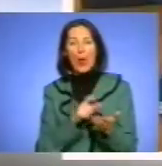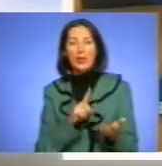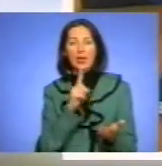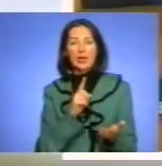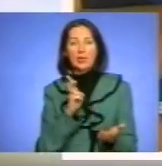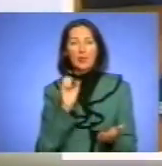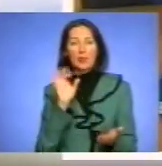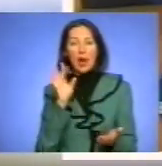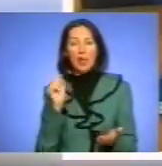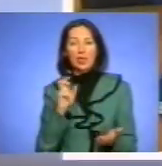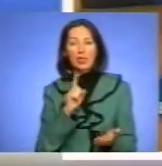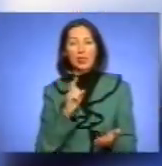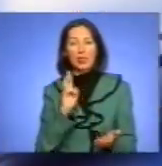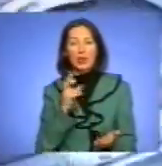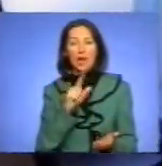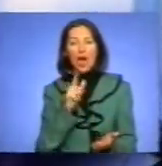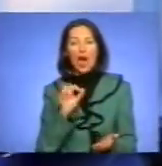тебе».